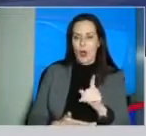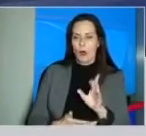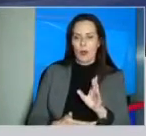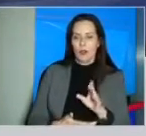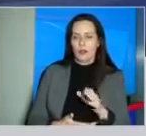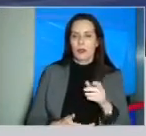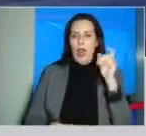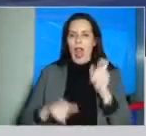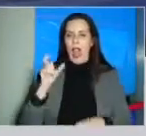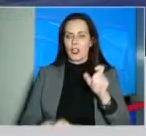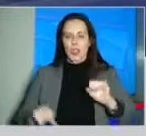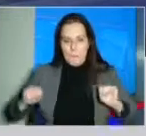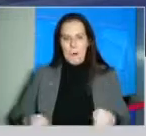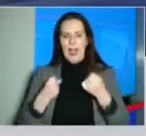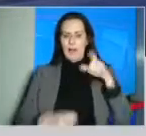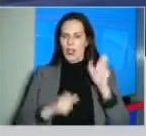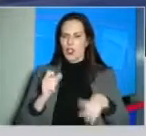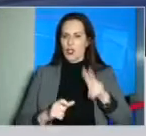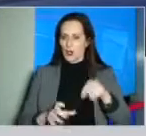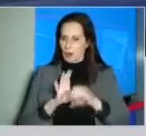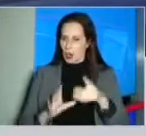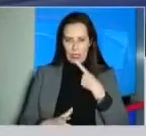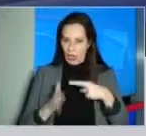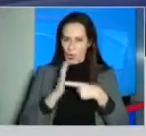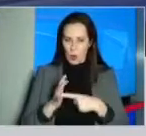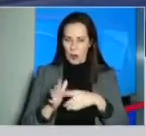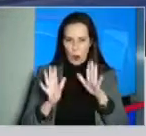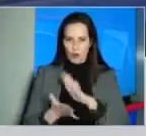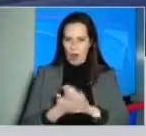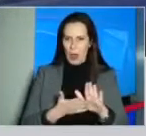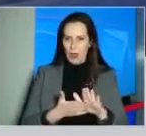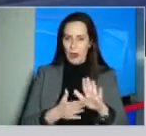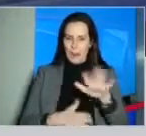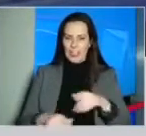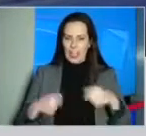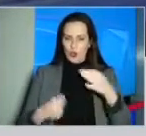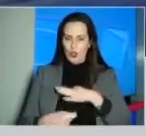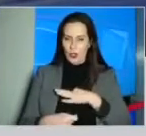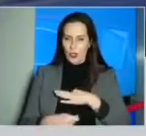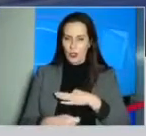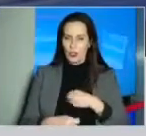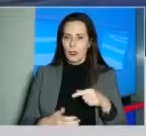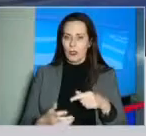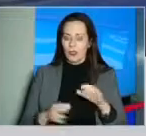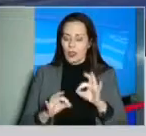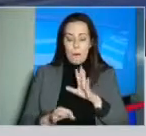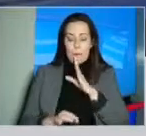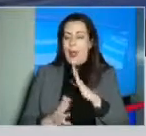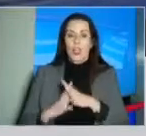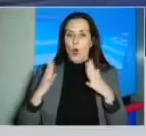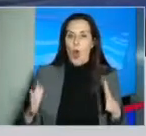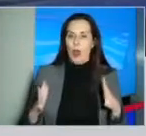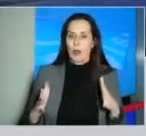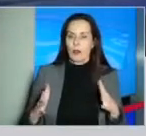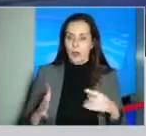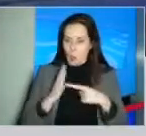זה לא זה, נכון. אנשים הם פעילים, אנשים יש להם מה לתרום. אני אתן לך דוגמה מאוד פשוטה. מערכת החינוך שלנו שעומדת בפני שבר ומשבר.